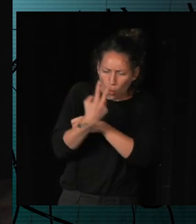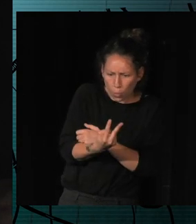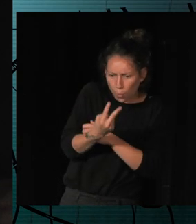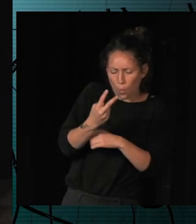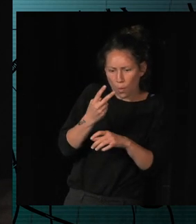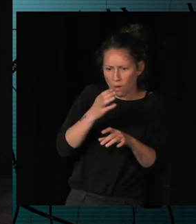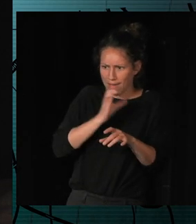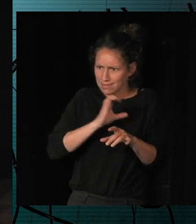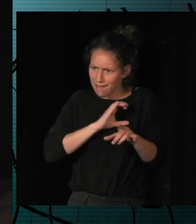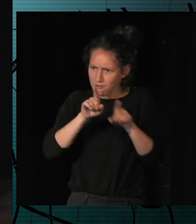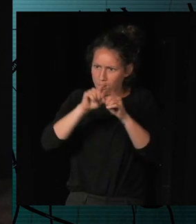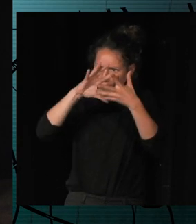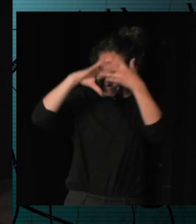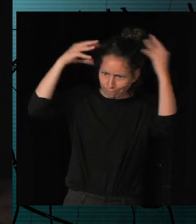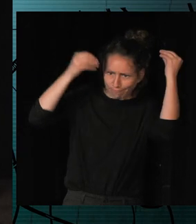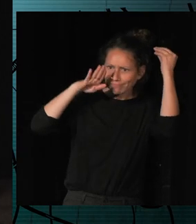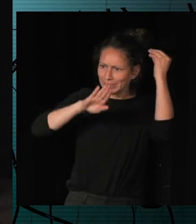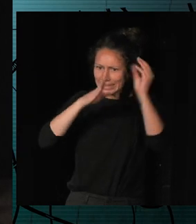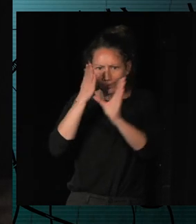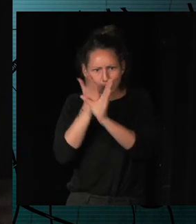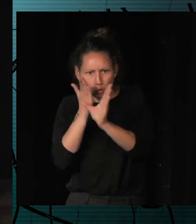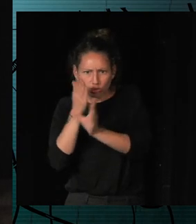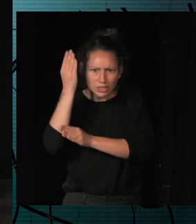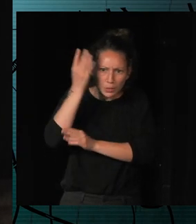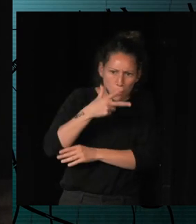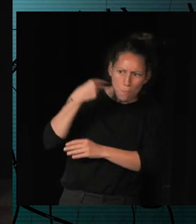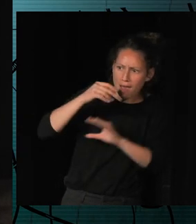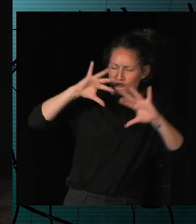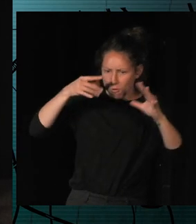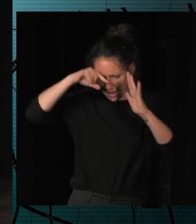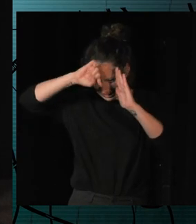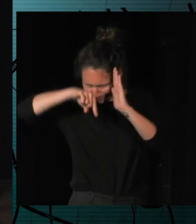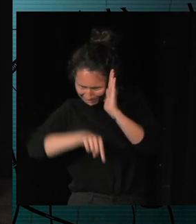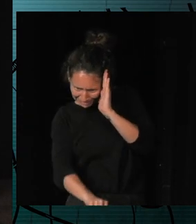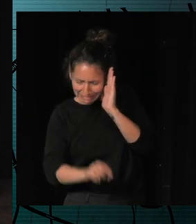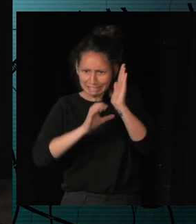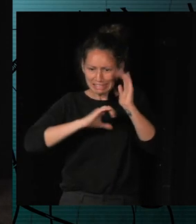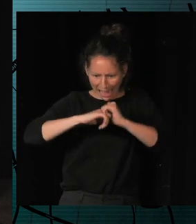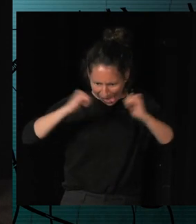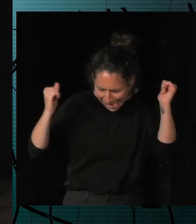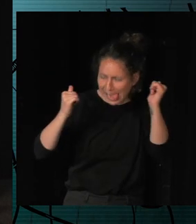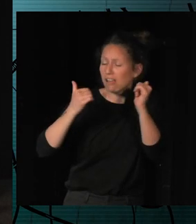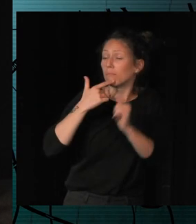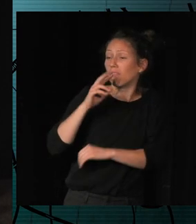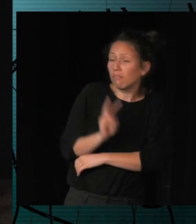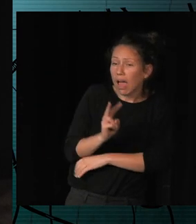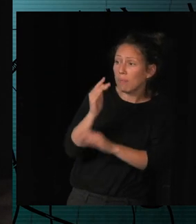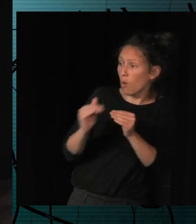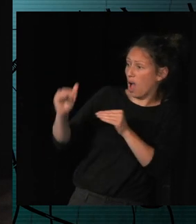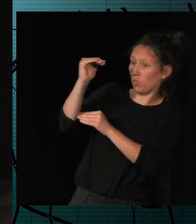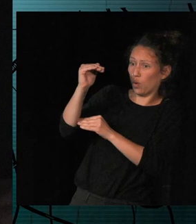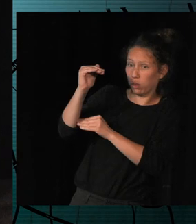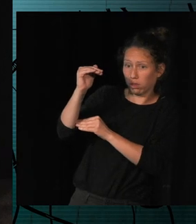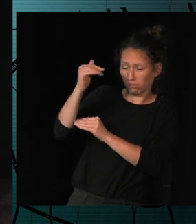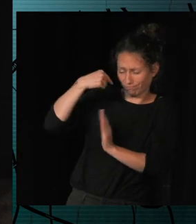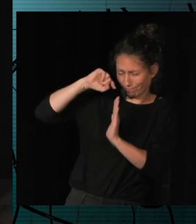justement les profondeurs la psychie humaine il a dit bah on peut pas parler de choses profondes adules et cetera si on ne parle pas les deux choses